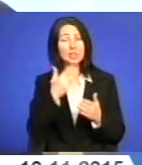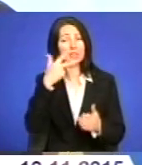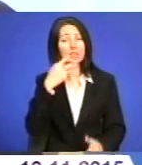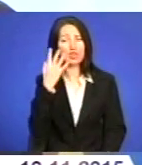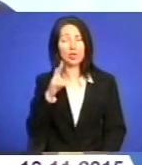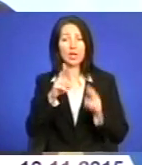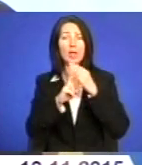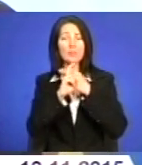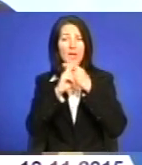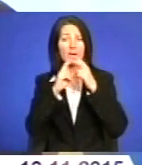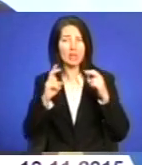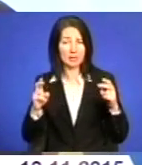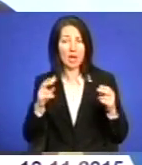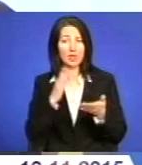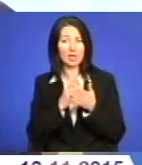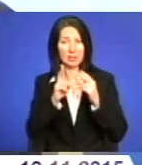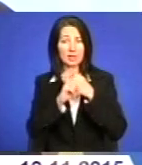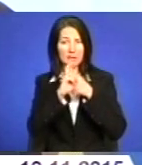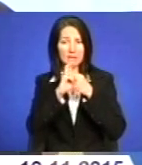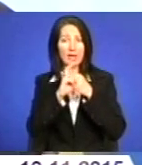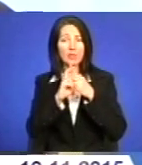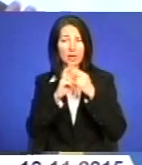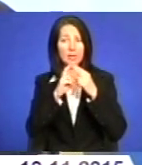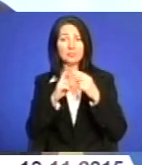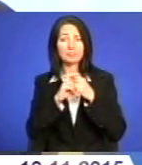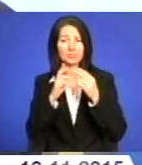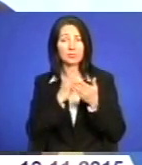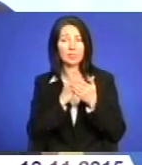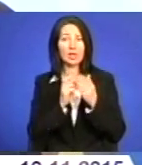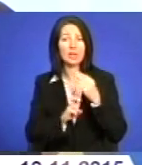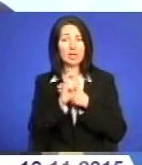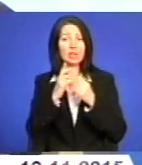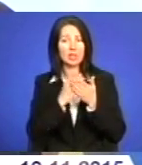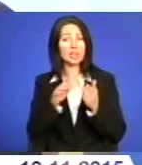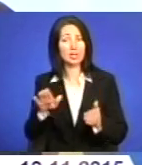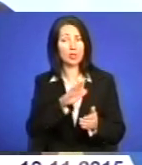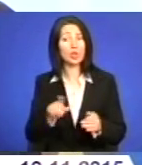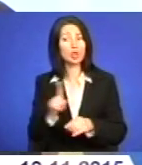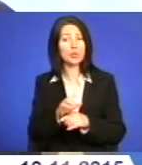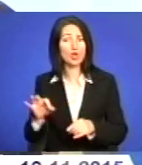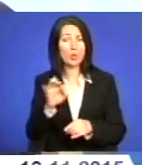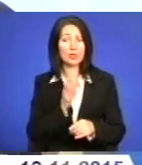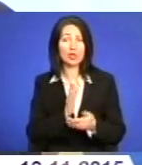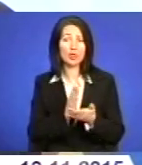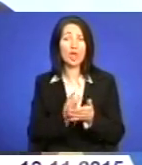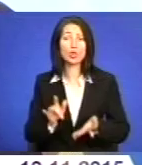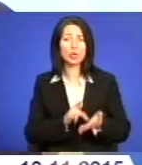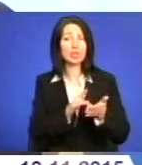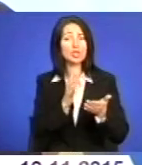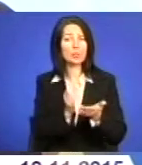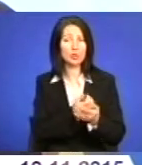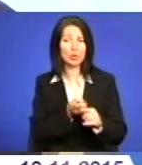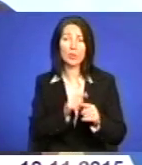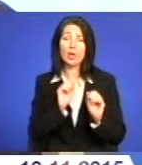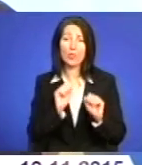на території Тернопільської області, що є певним таким ресурсом туристичним, який може бути цікавим